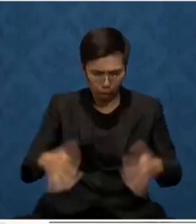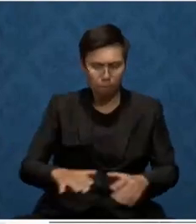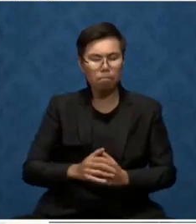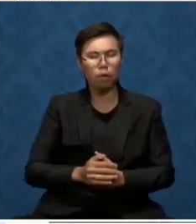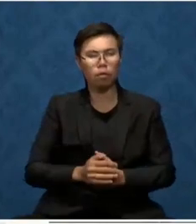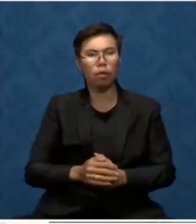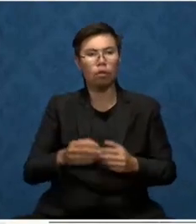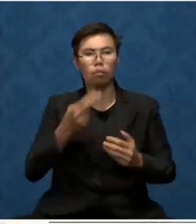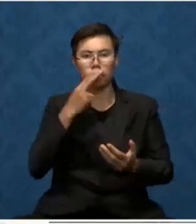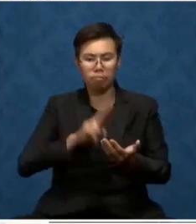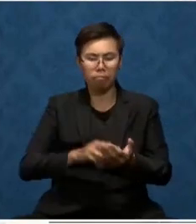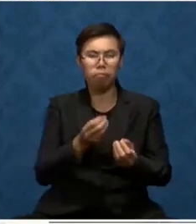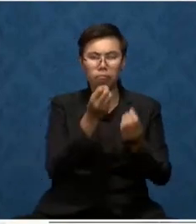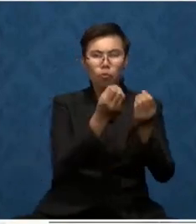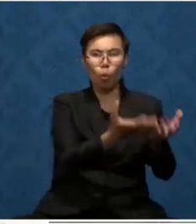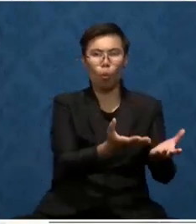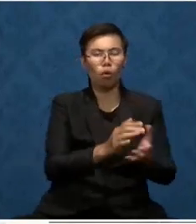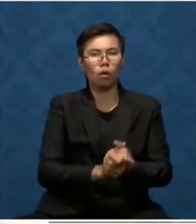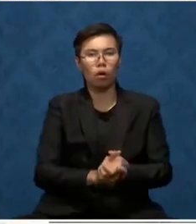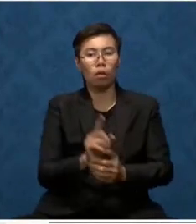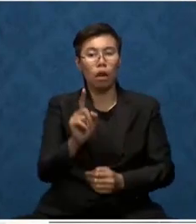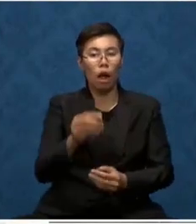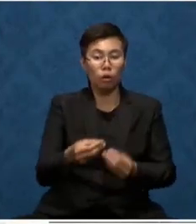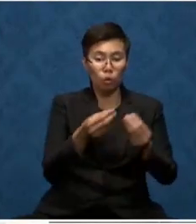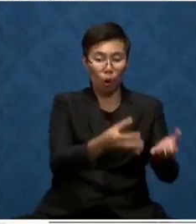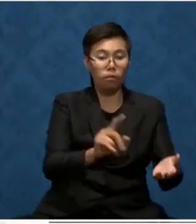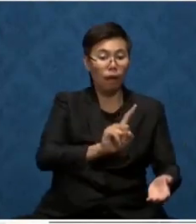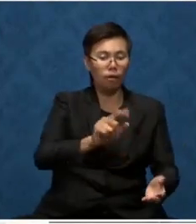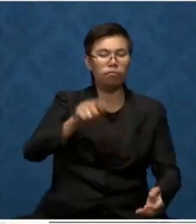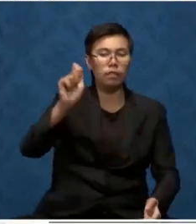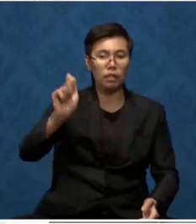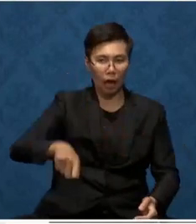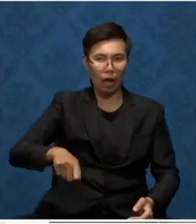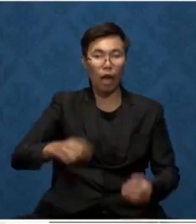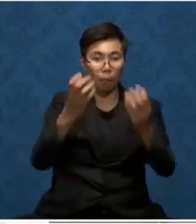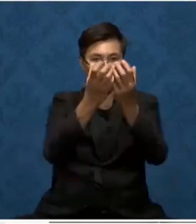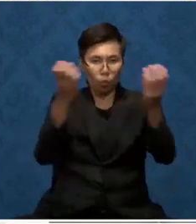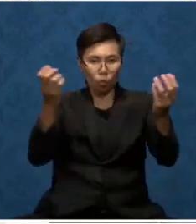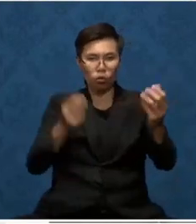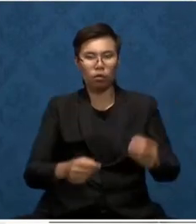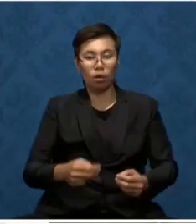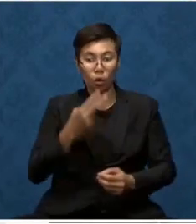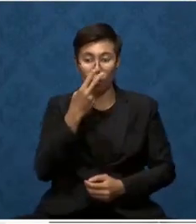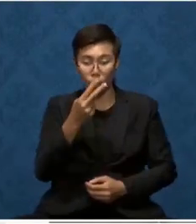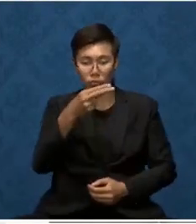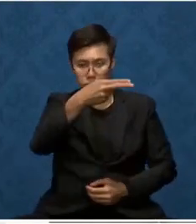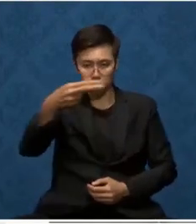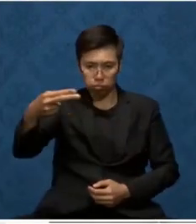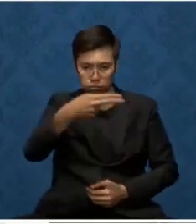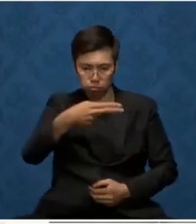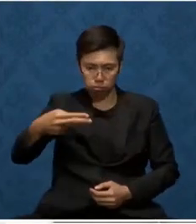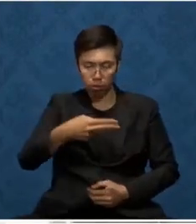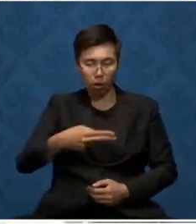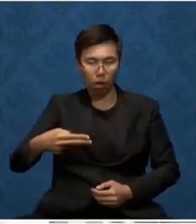การส่งเรื่องไปให้ศาลรัฐธรรมนูญดูถ้อยคำที่เราทำประชามติขึ้น